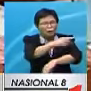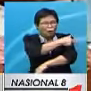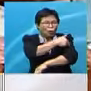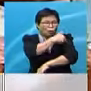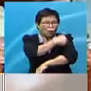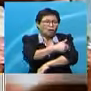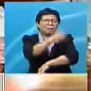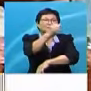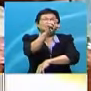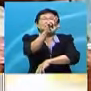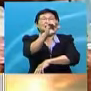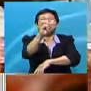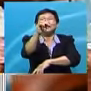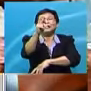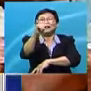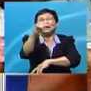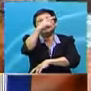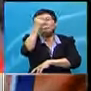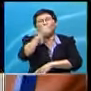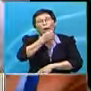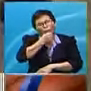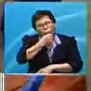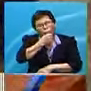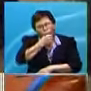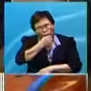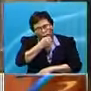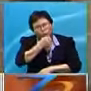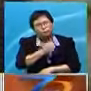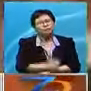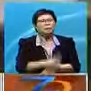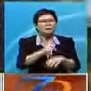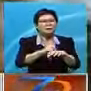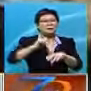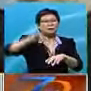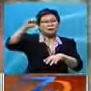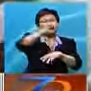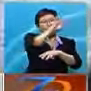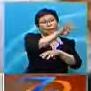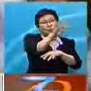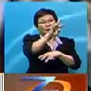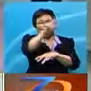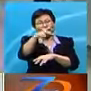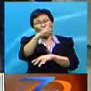Hospital Sarike kerana batuk kering. Dan di Sabah,